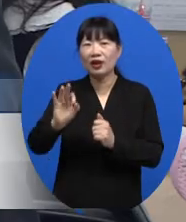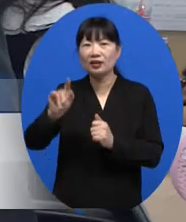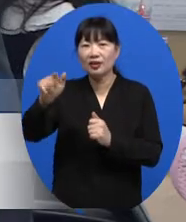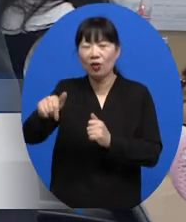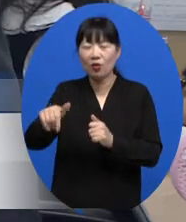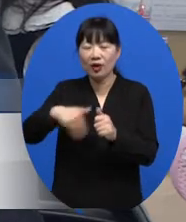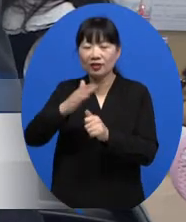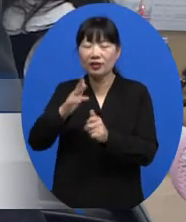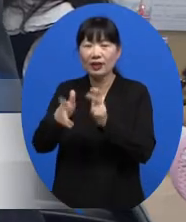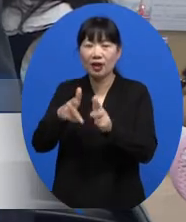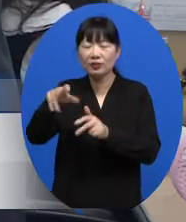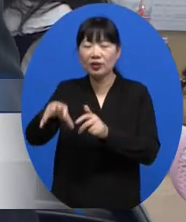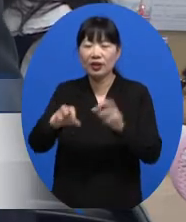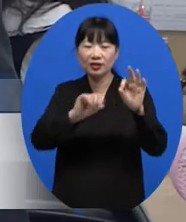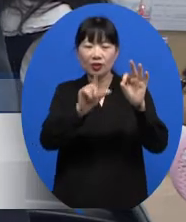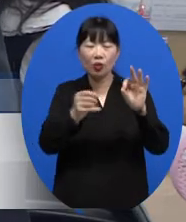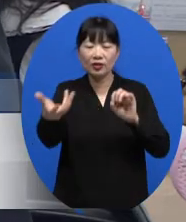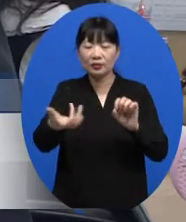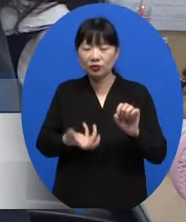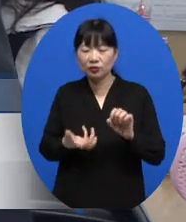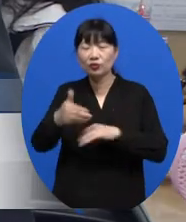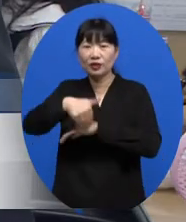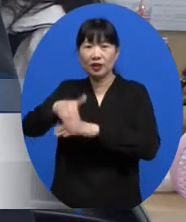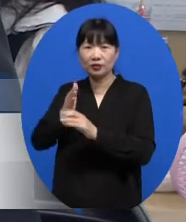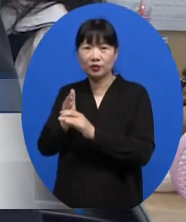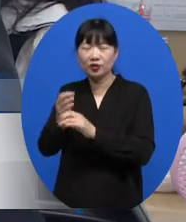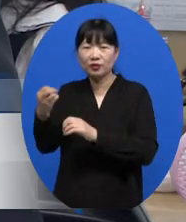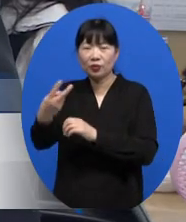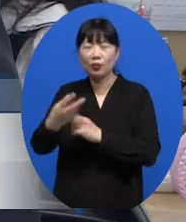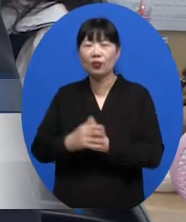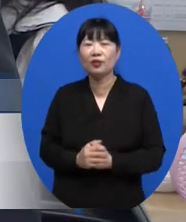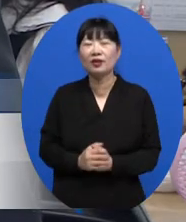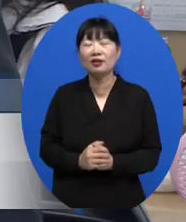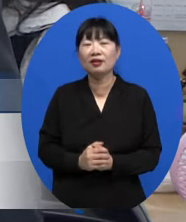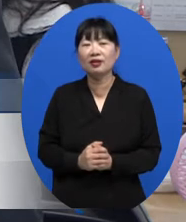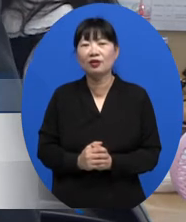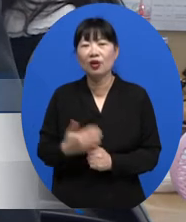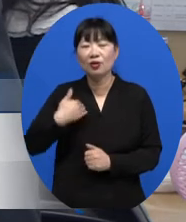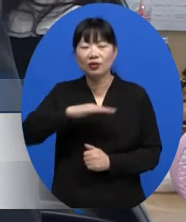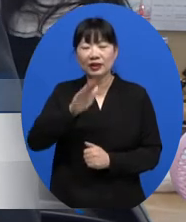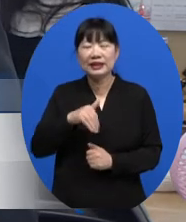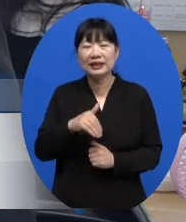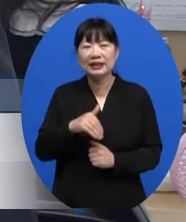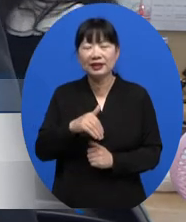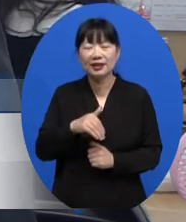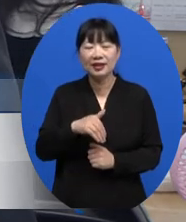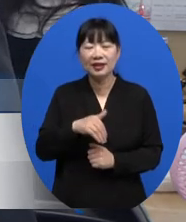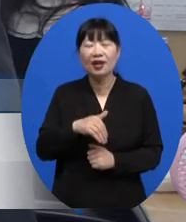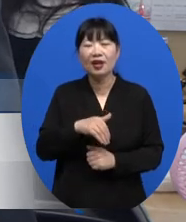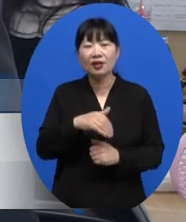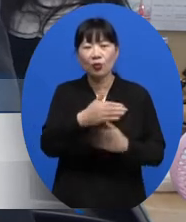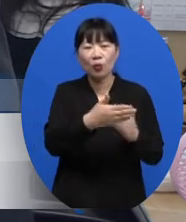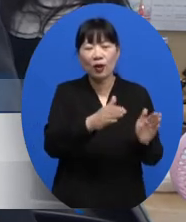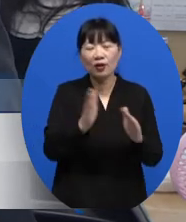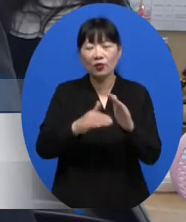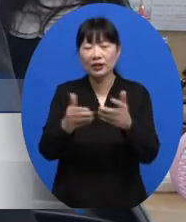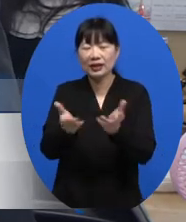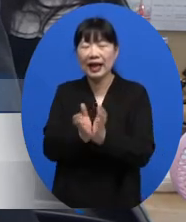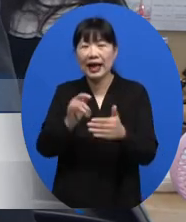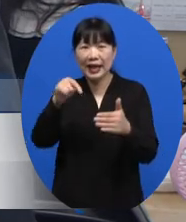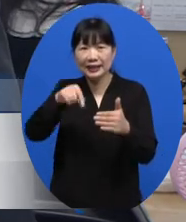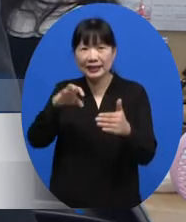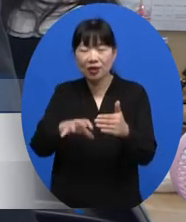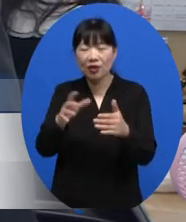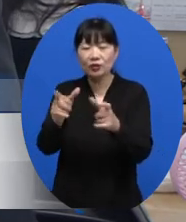광역환경사업소가 10월 중에 입주를 하게 되고요. 각 우리 도청 각 실국과 공공기관에서